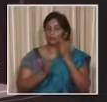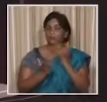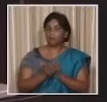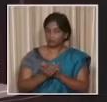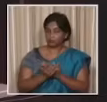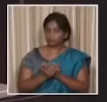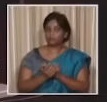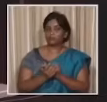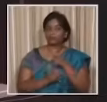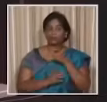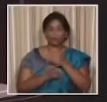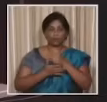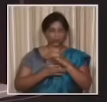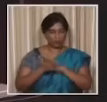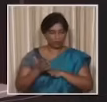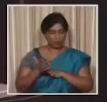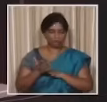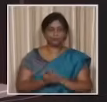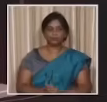කරනවා මේ ලිපි ටික